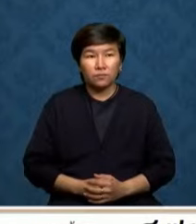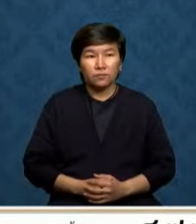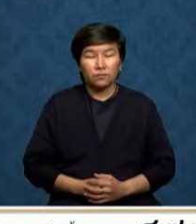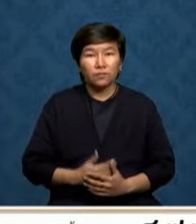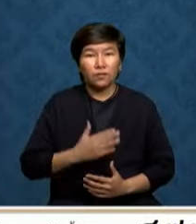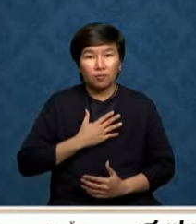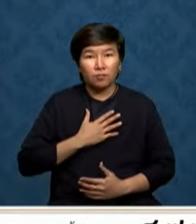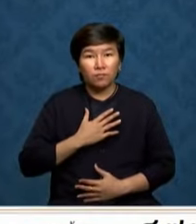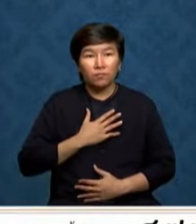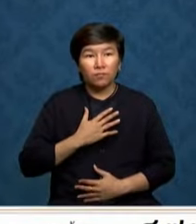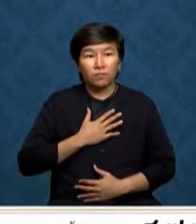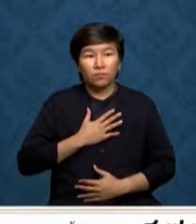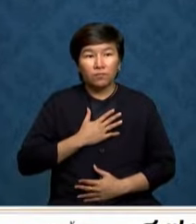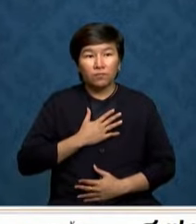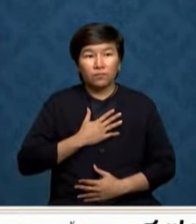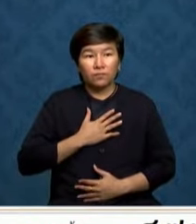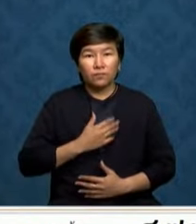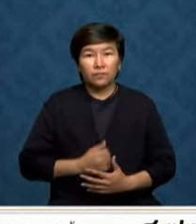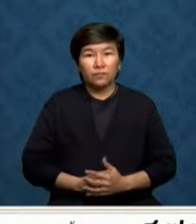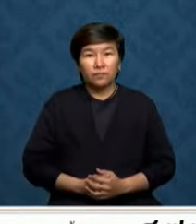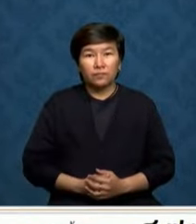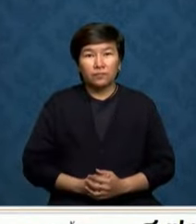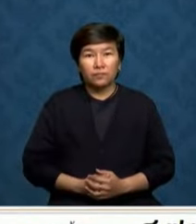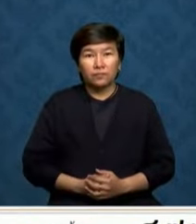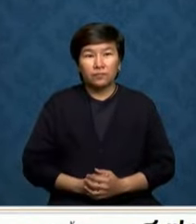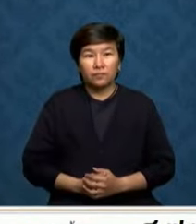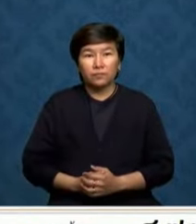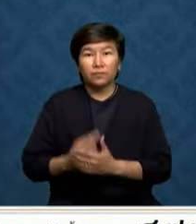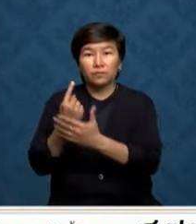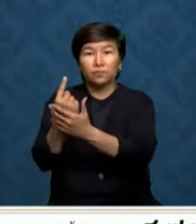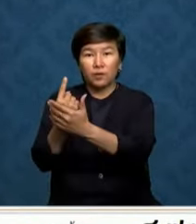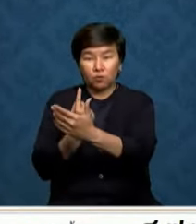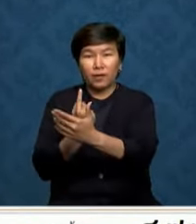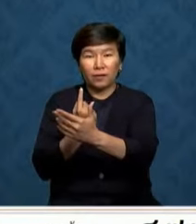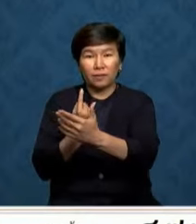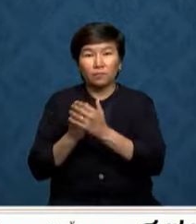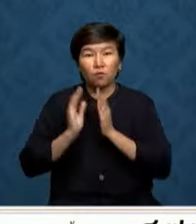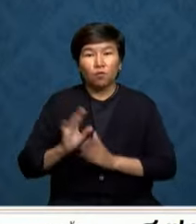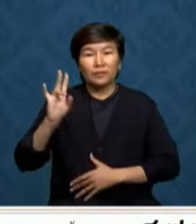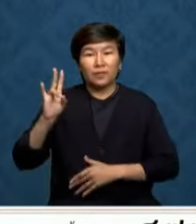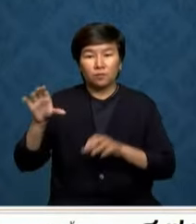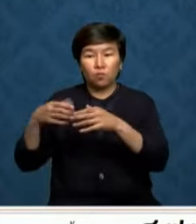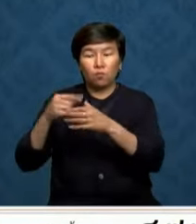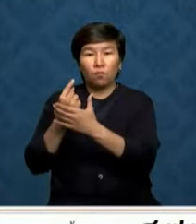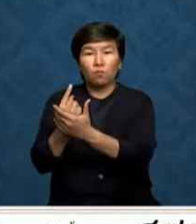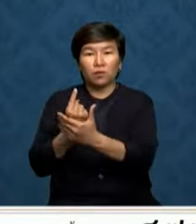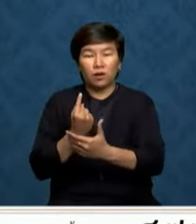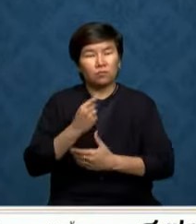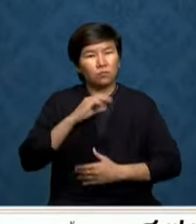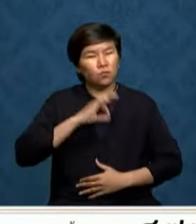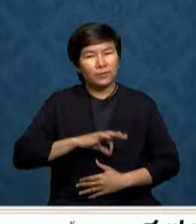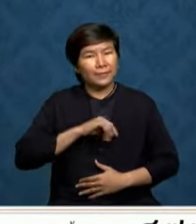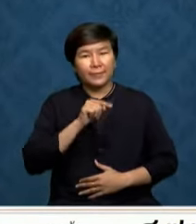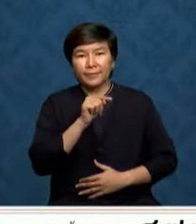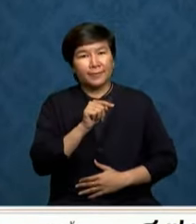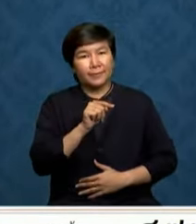เป็นตัวแทนของสมาชิกสภาผู้แทนราษฎรพรรคประชาชาติทั้ง 7คนว่าผมไม่เห็นด้วยในหลัก